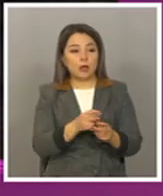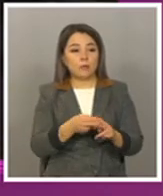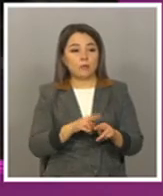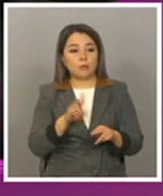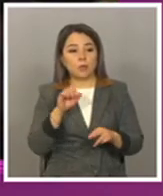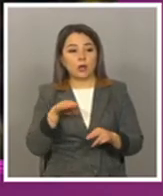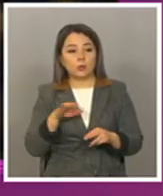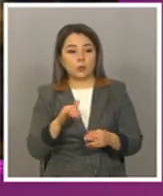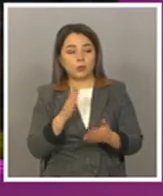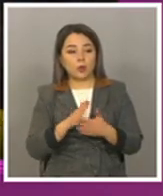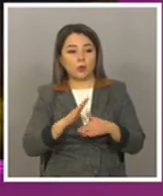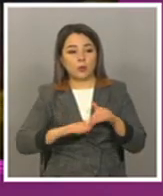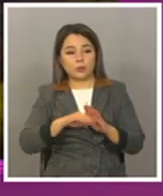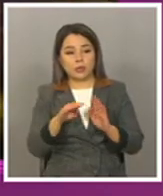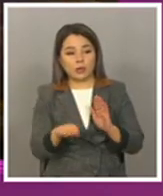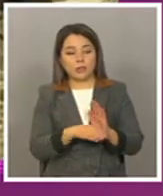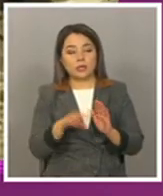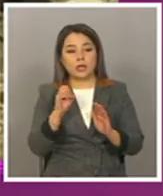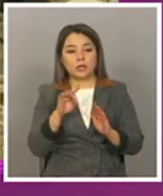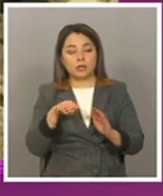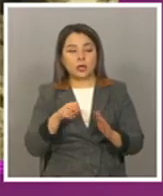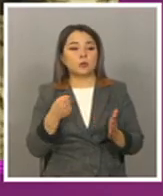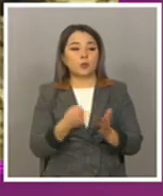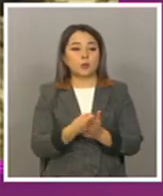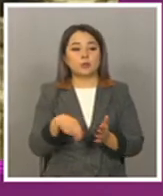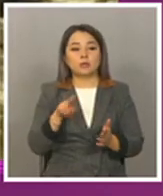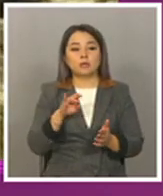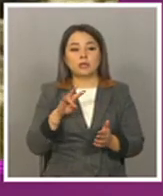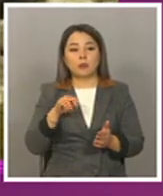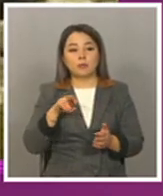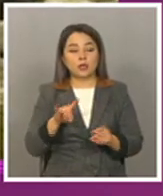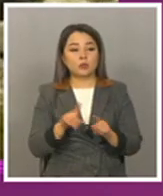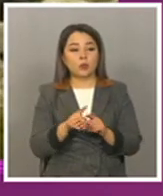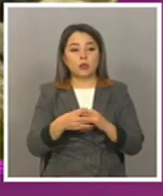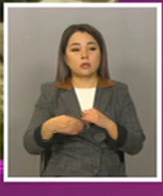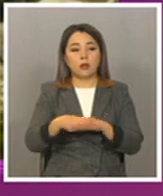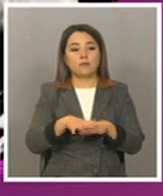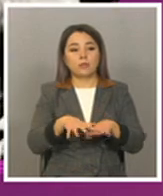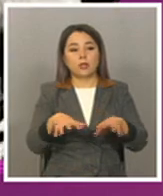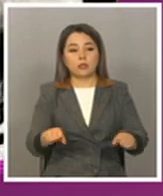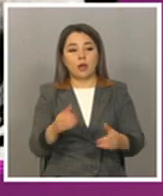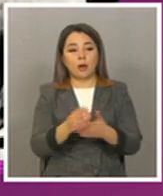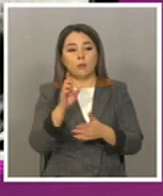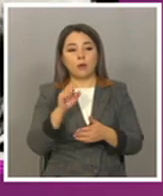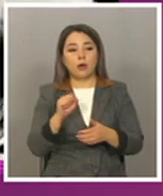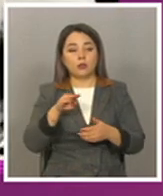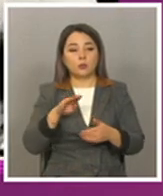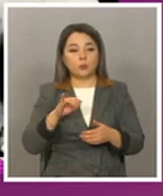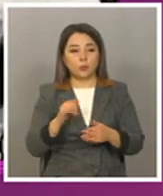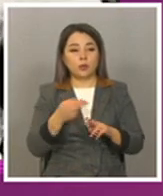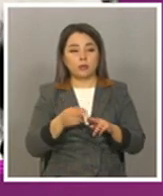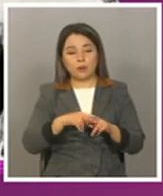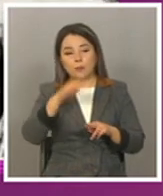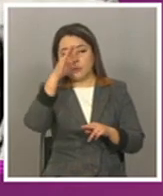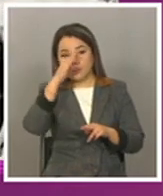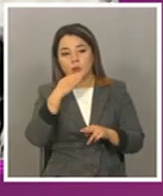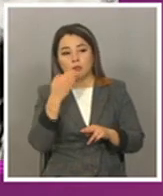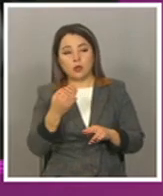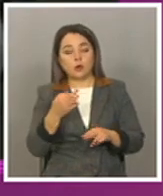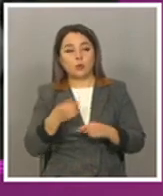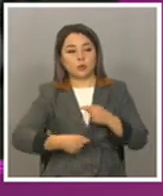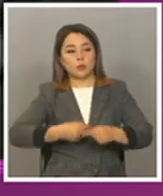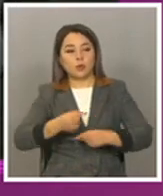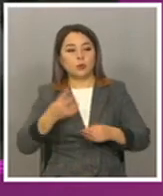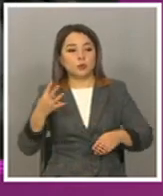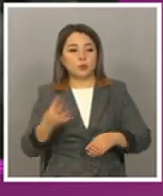қол астына Ертістен Днепрге дейінгі аумақ түгел қарады. Бату осылайша әкесінің ұлысын 4